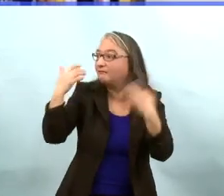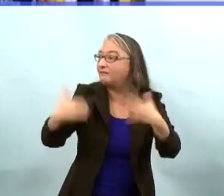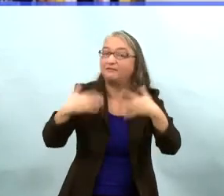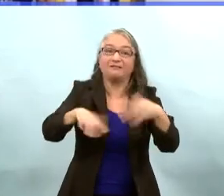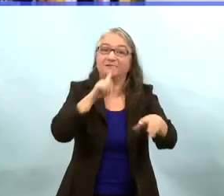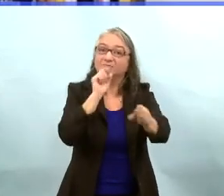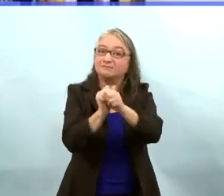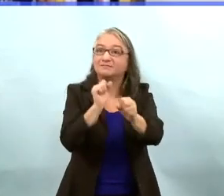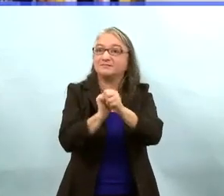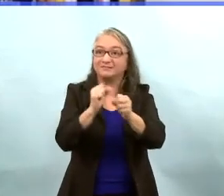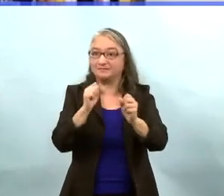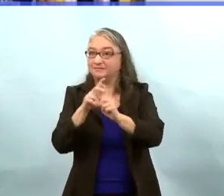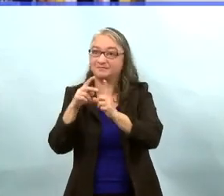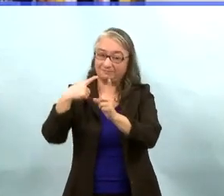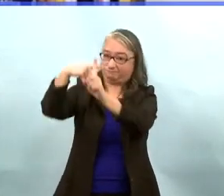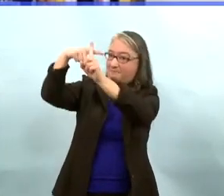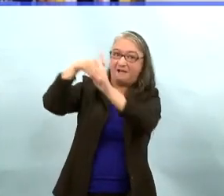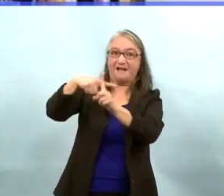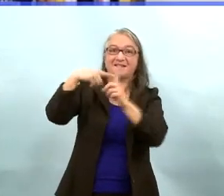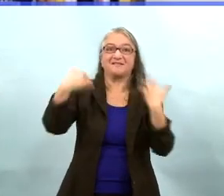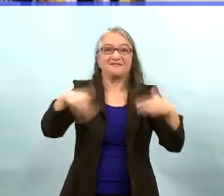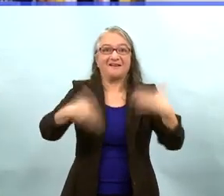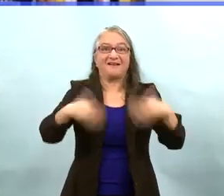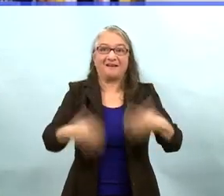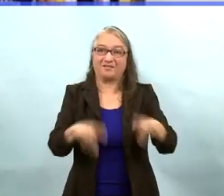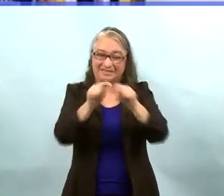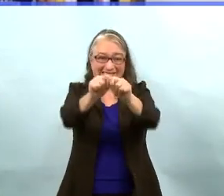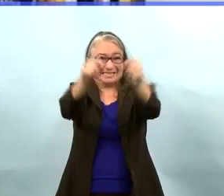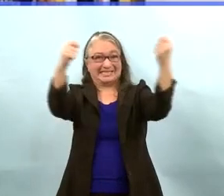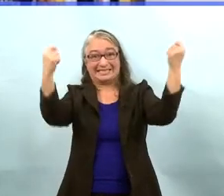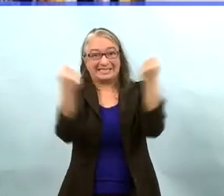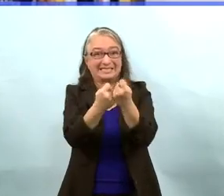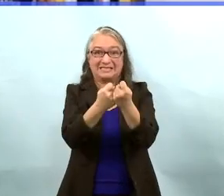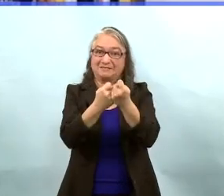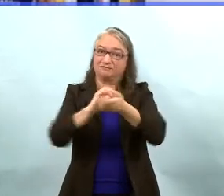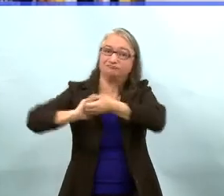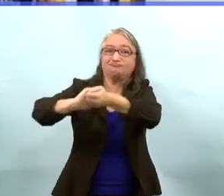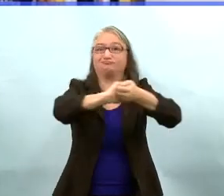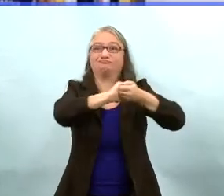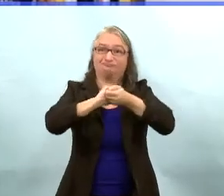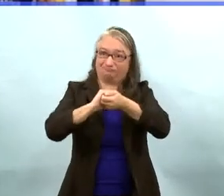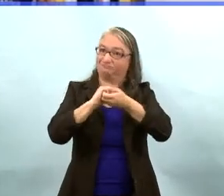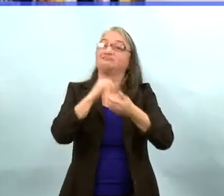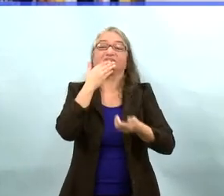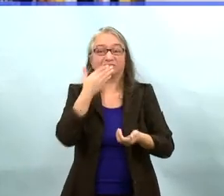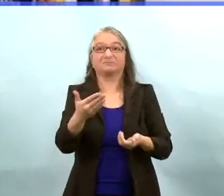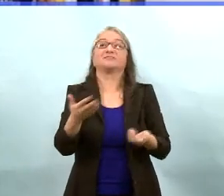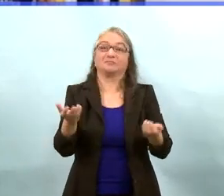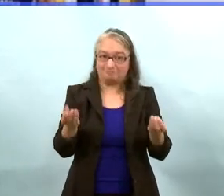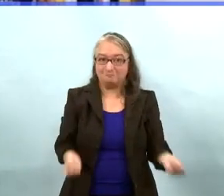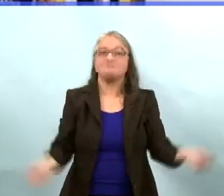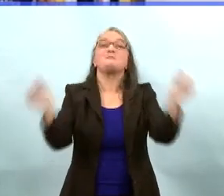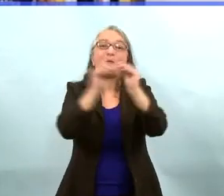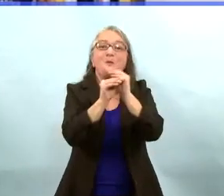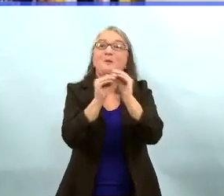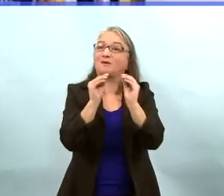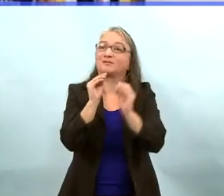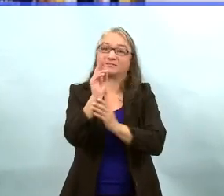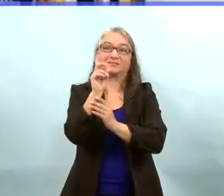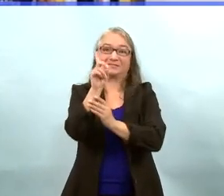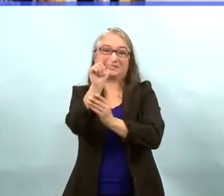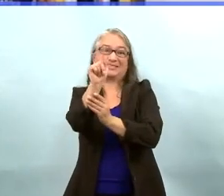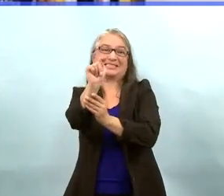avec Santé Sud spécifiquement est en train d'ouvrir justement beaucoup plus de dates de rendez-vous avec plus de dates afin